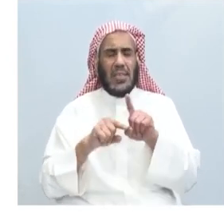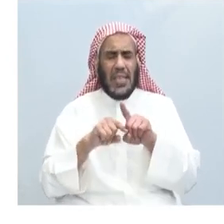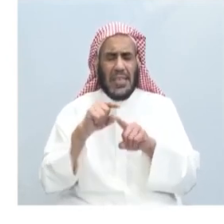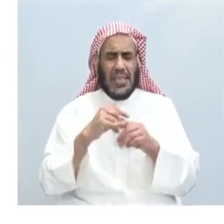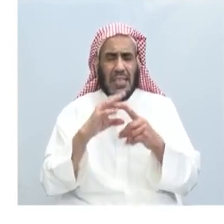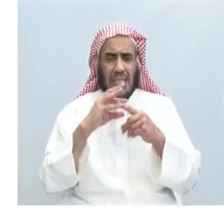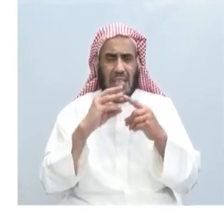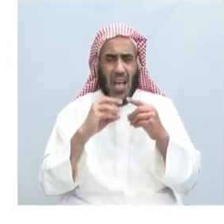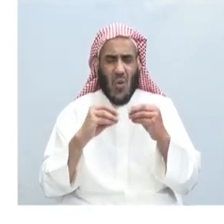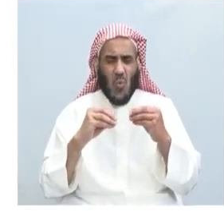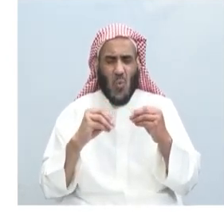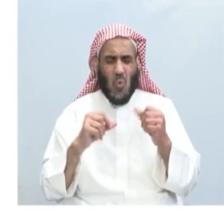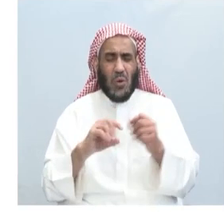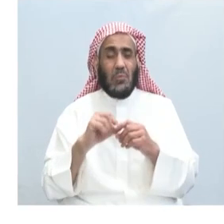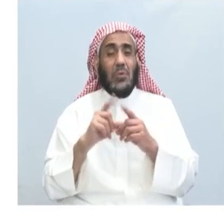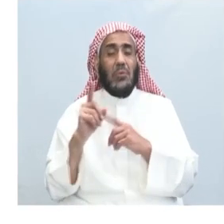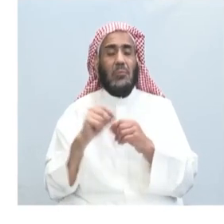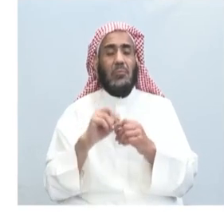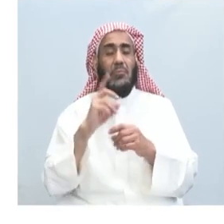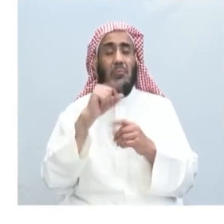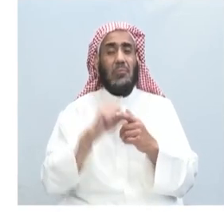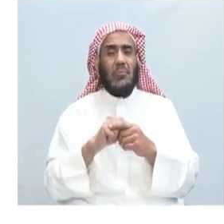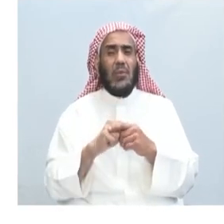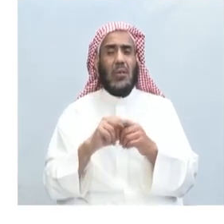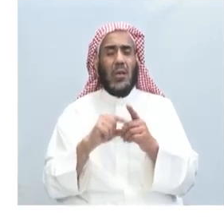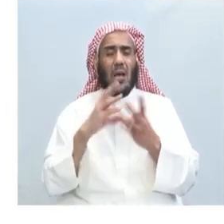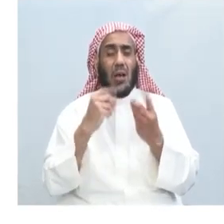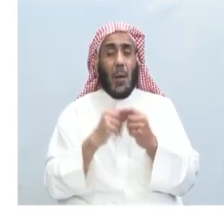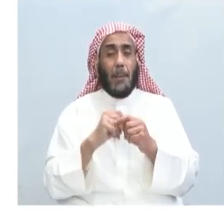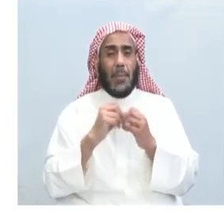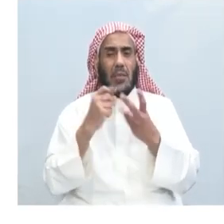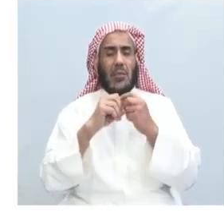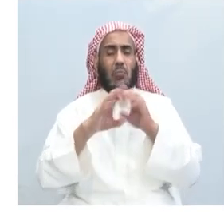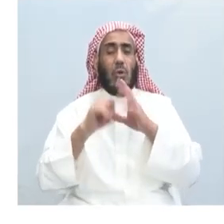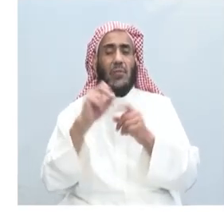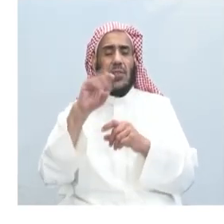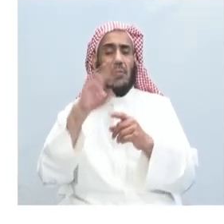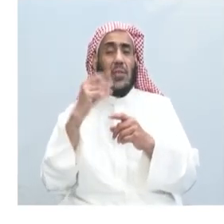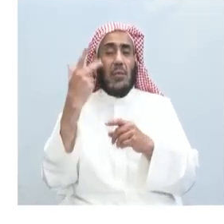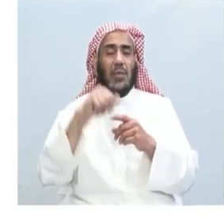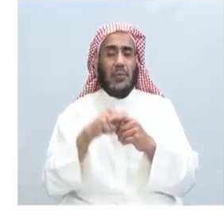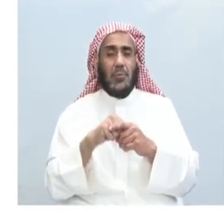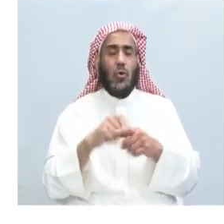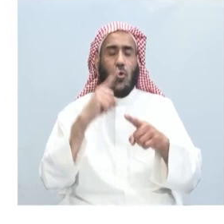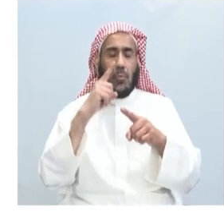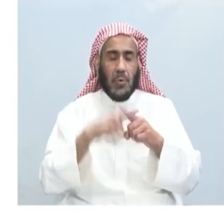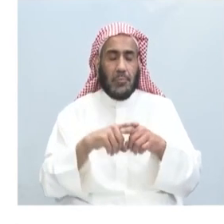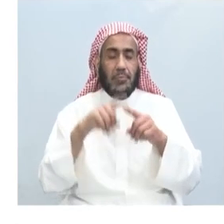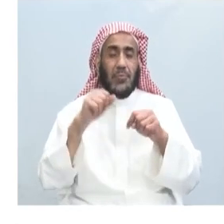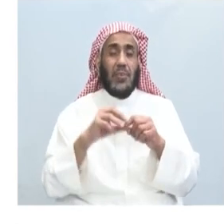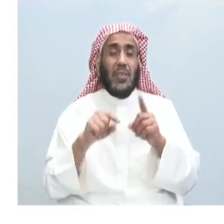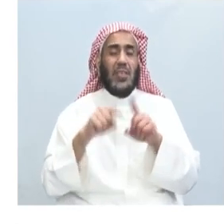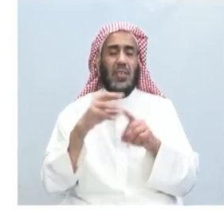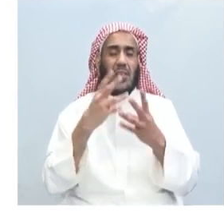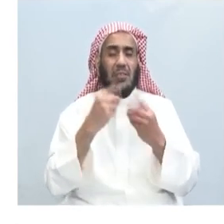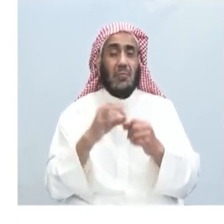الانصهار فانهار رمزه هو الفوز اذا الرقم عدد المولات 0.80 اضربه في درجه